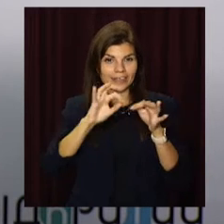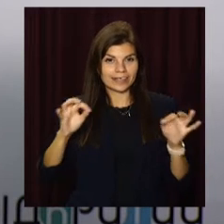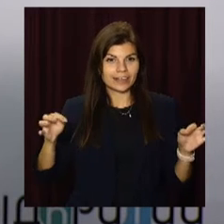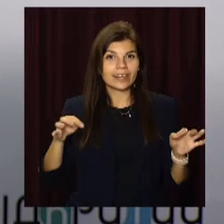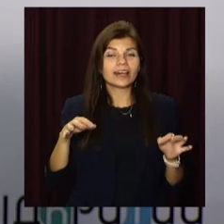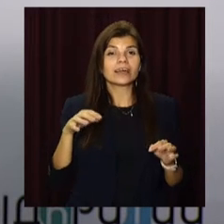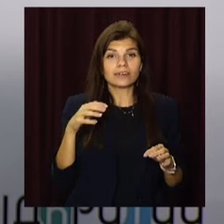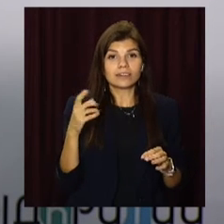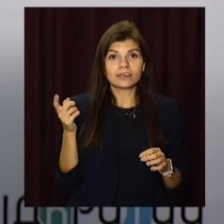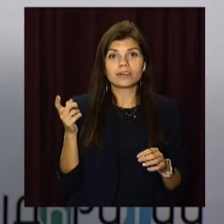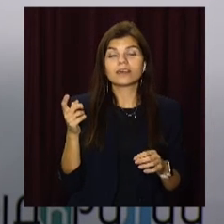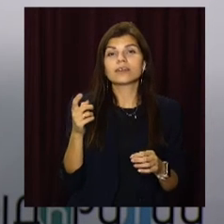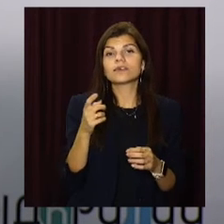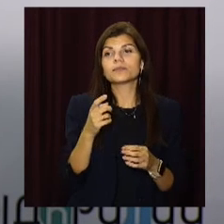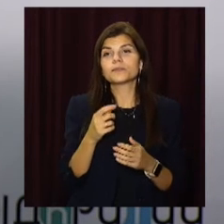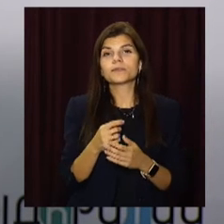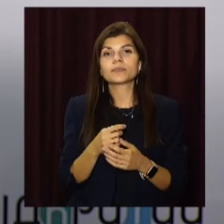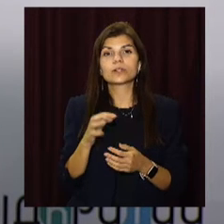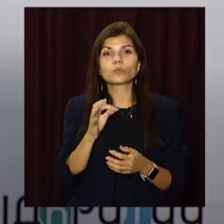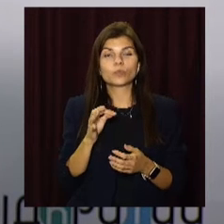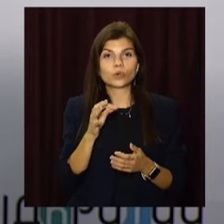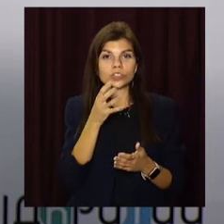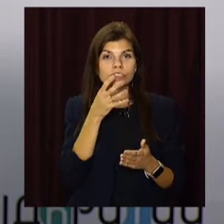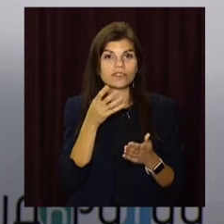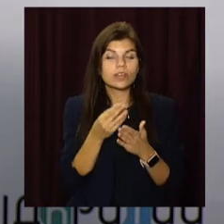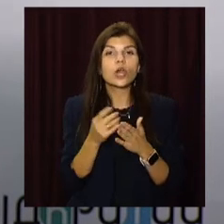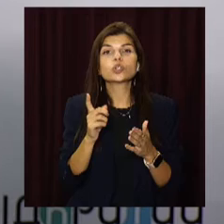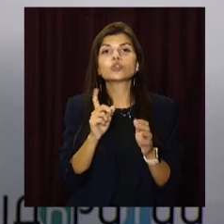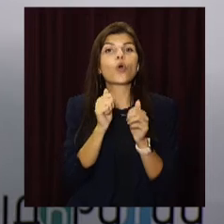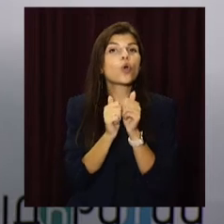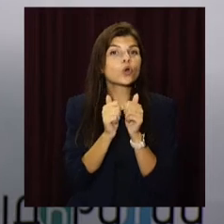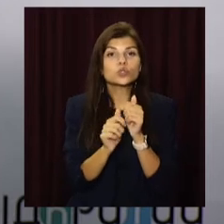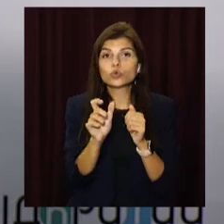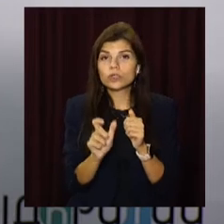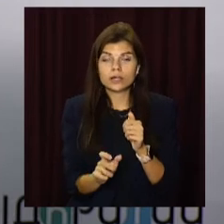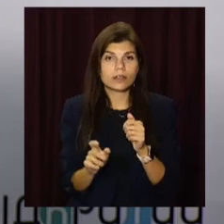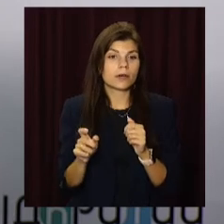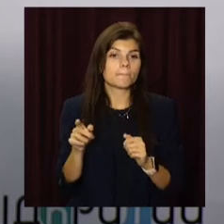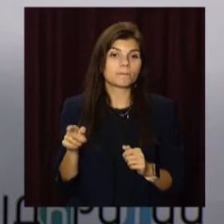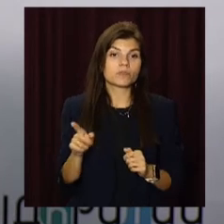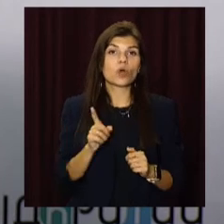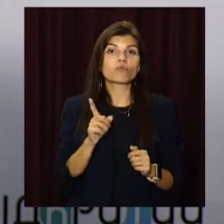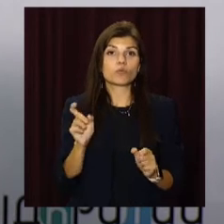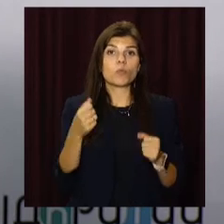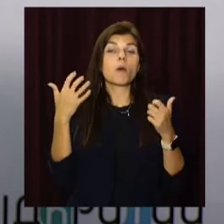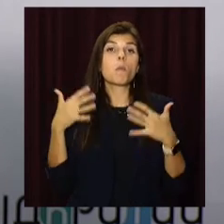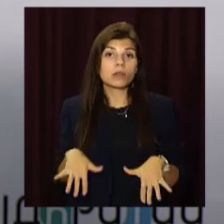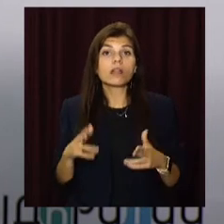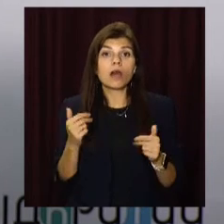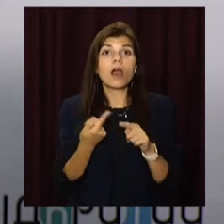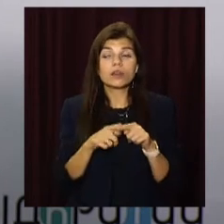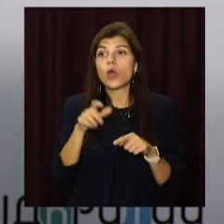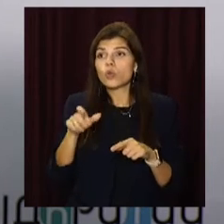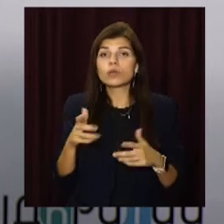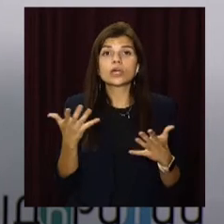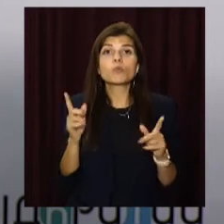своє», тому що це те, що кожна людина, зокрема того, що в неї є втрати, це просто люди, які щось